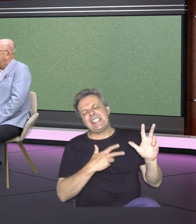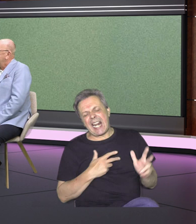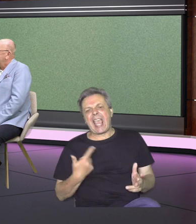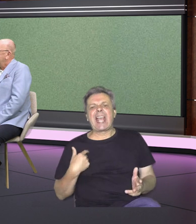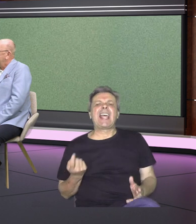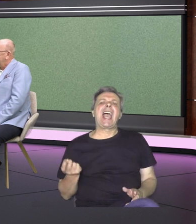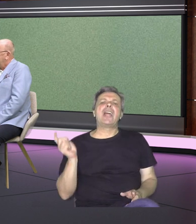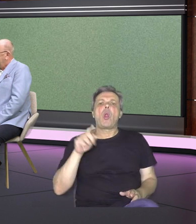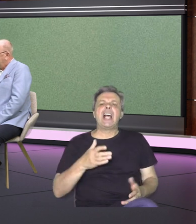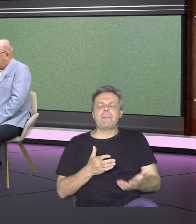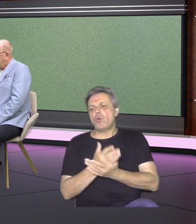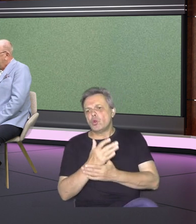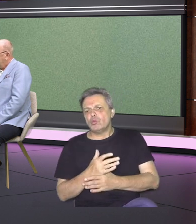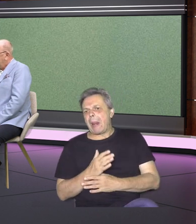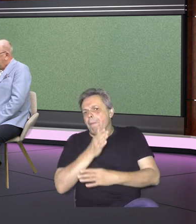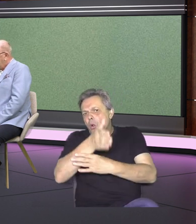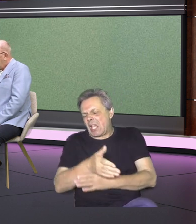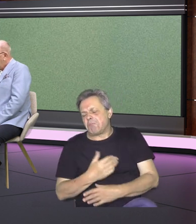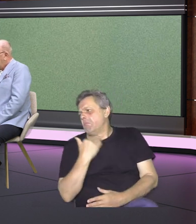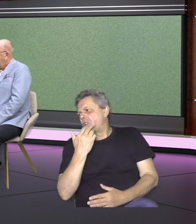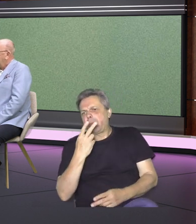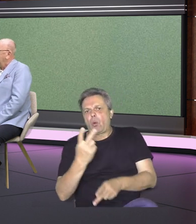dođem u službeni posjet, bilo u koju